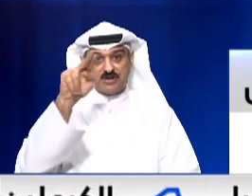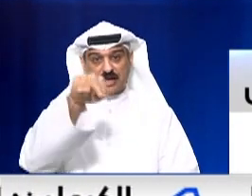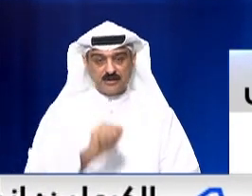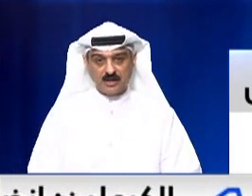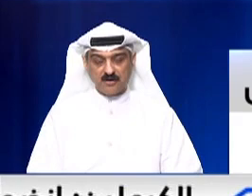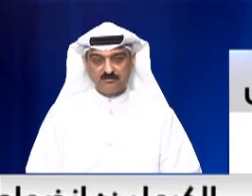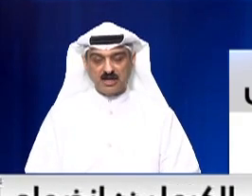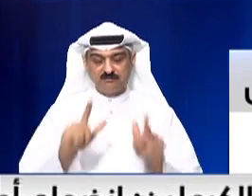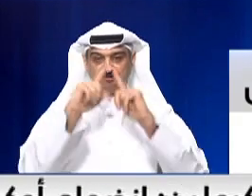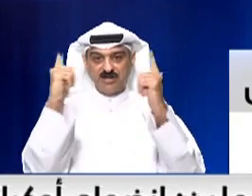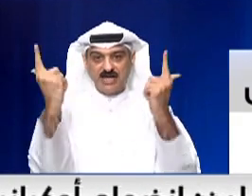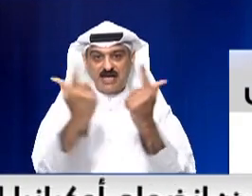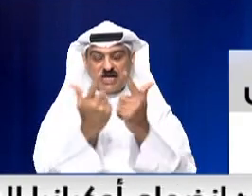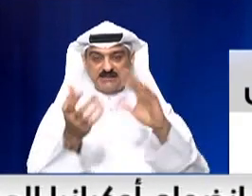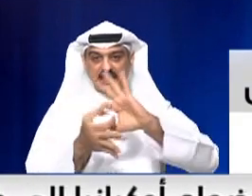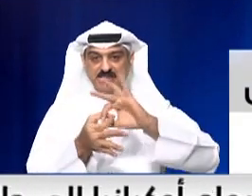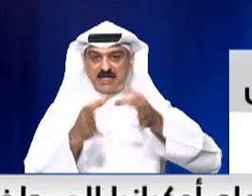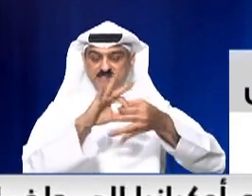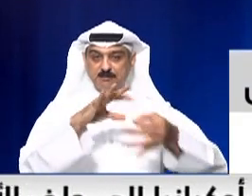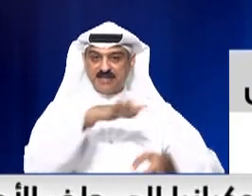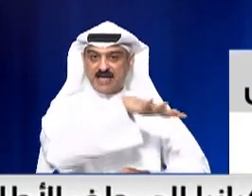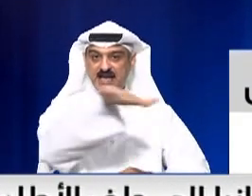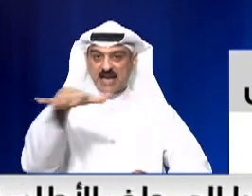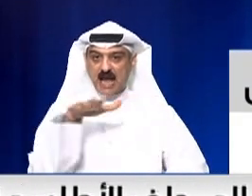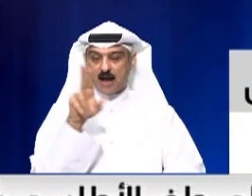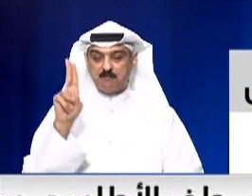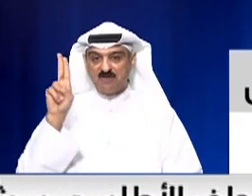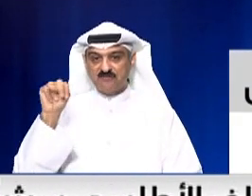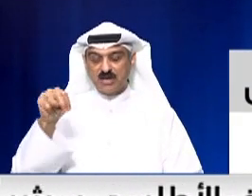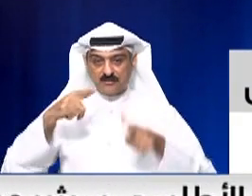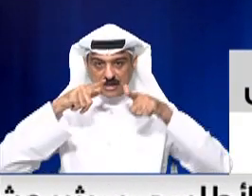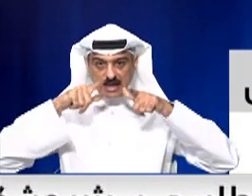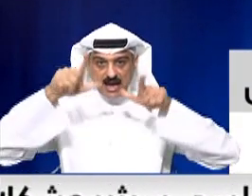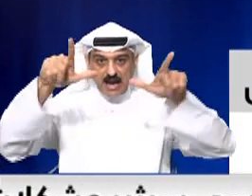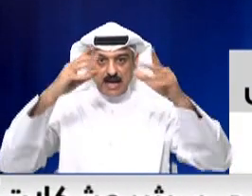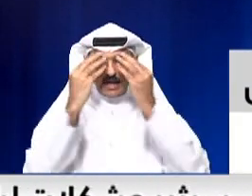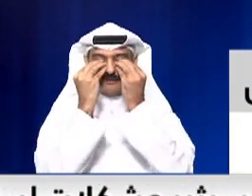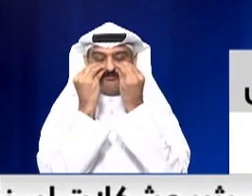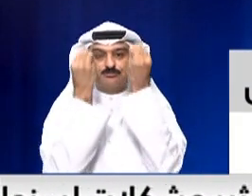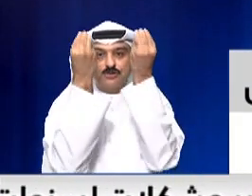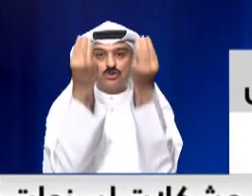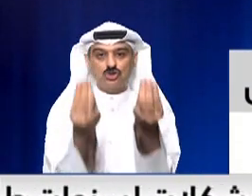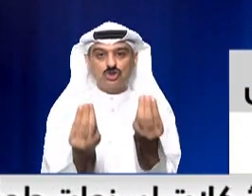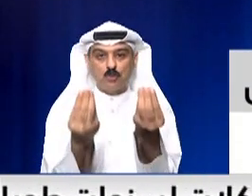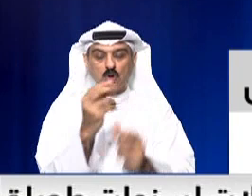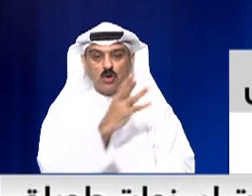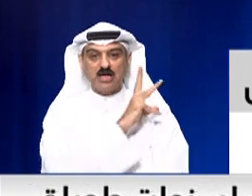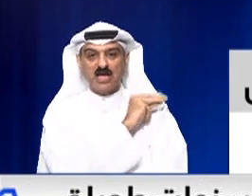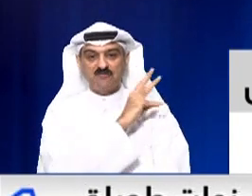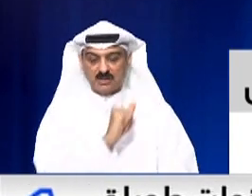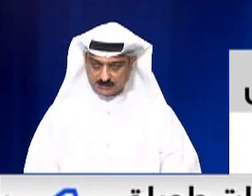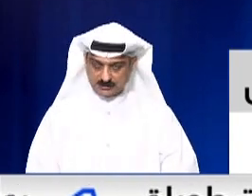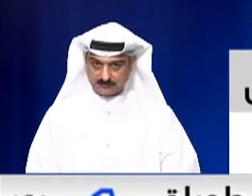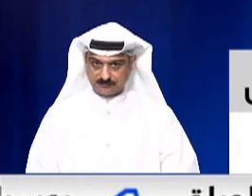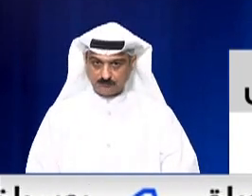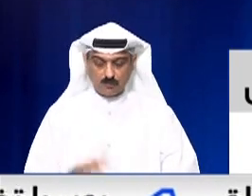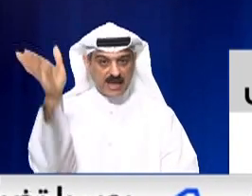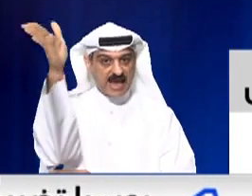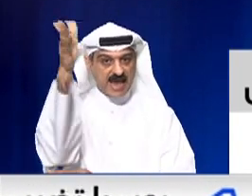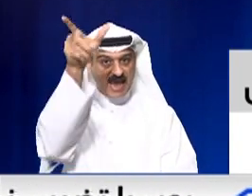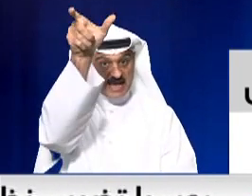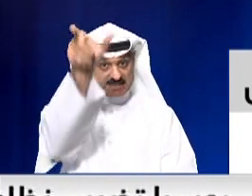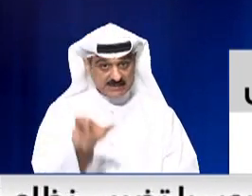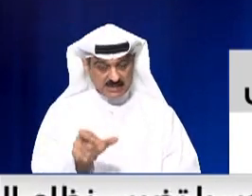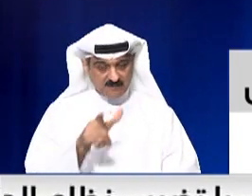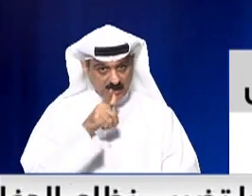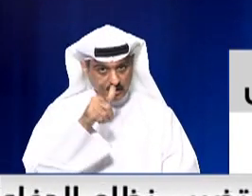امام لجنه الجمعيه العامه المخصصه لاعلان التبرعات للاونروا وقال البناي ان عوده